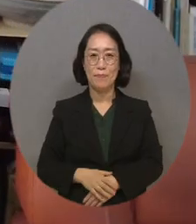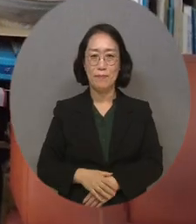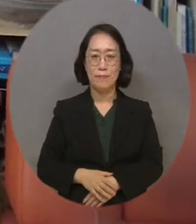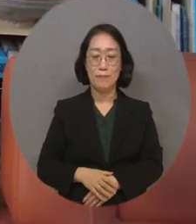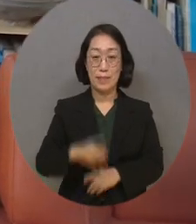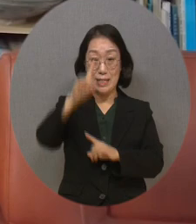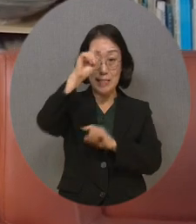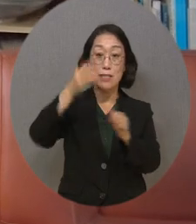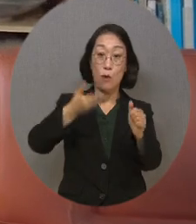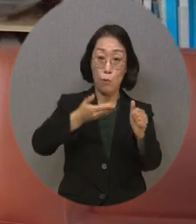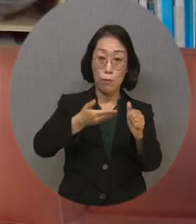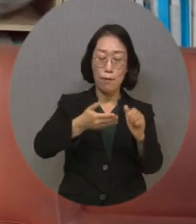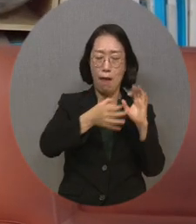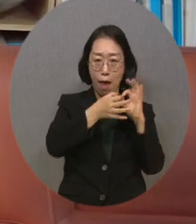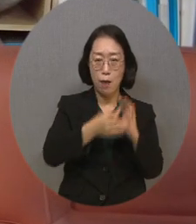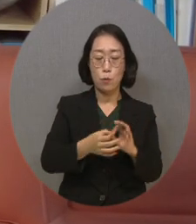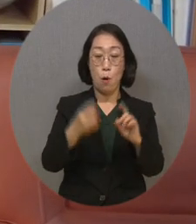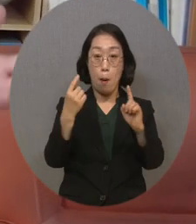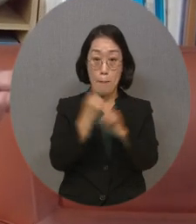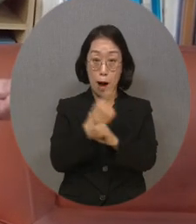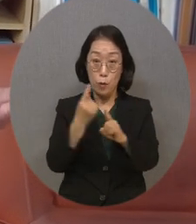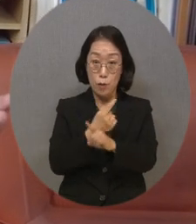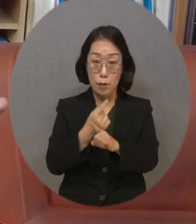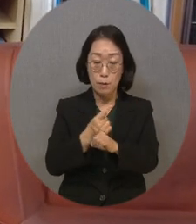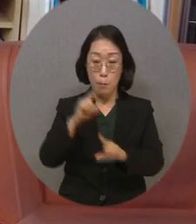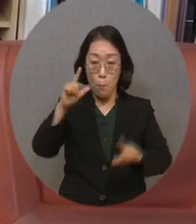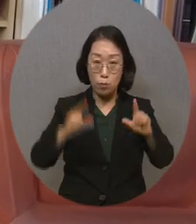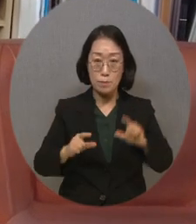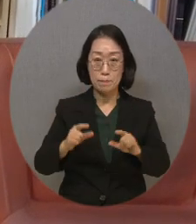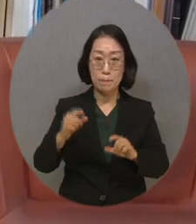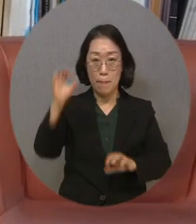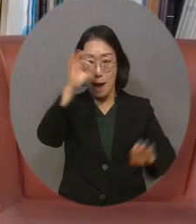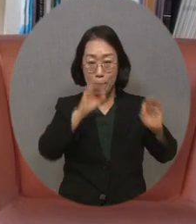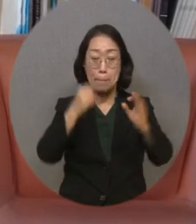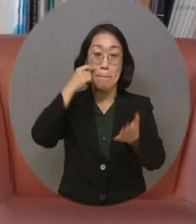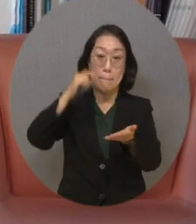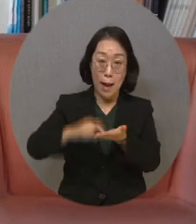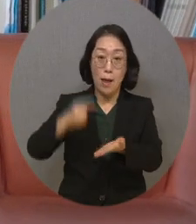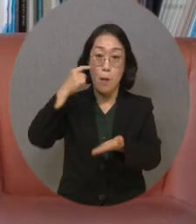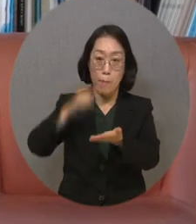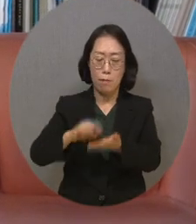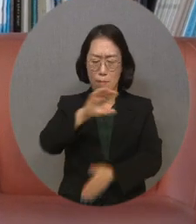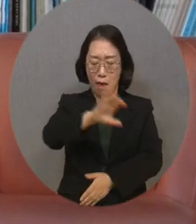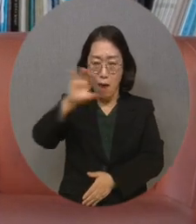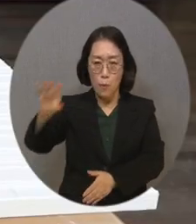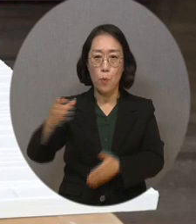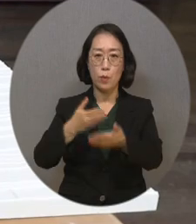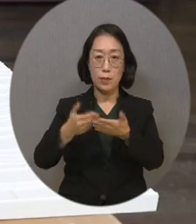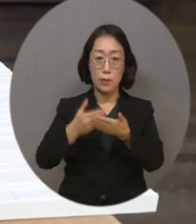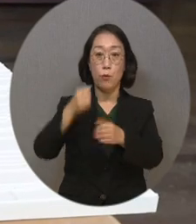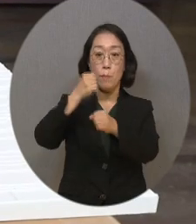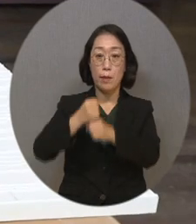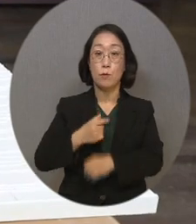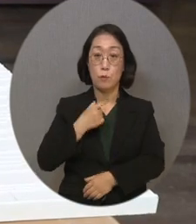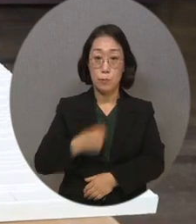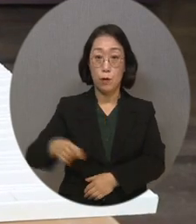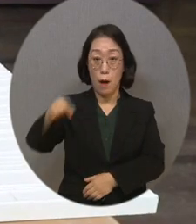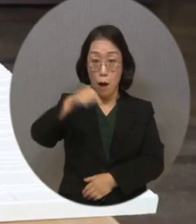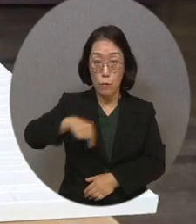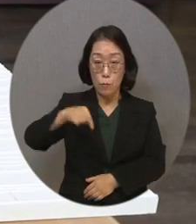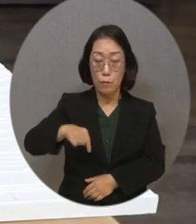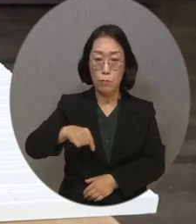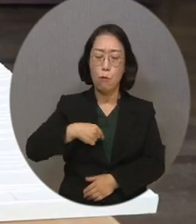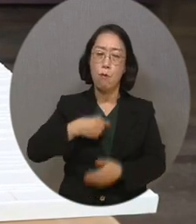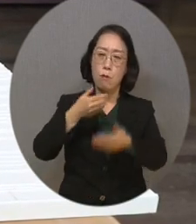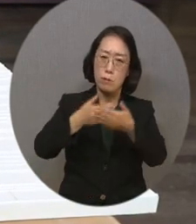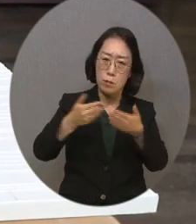이석원 화백은 끊임없이 변화하는 현재의 모습을 찾아내 새롭게 형상화하고 그 작업 과정 속